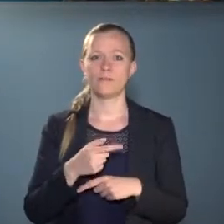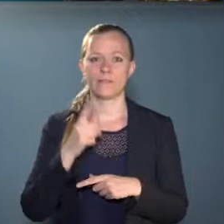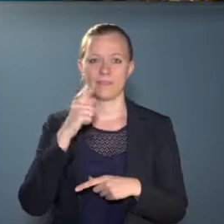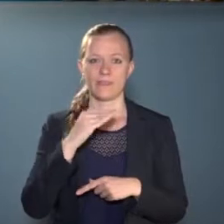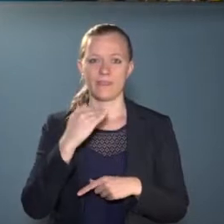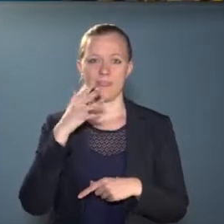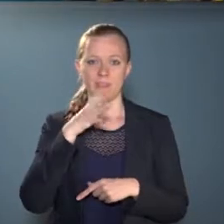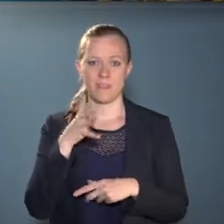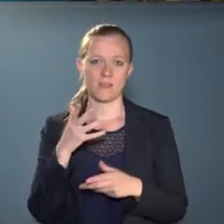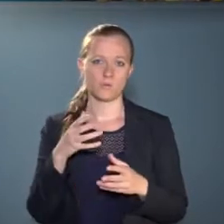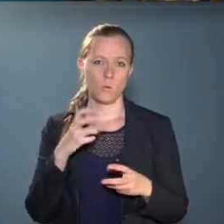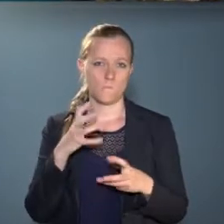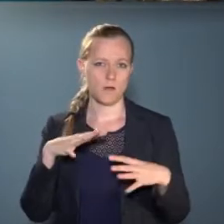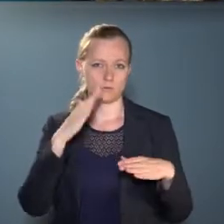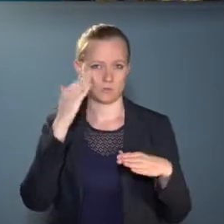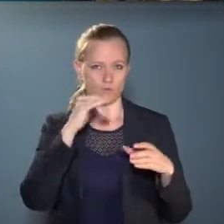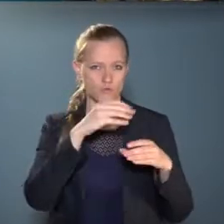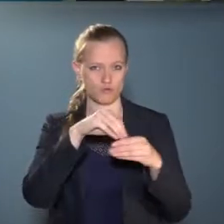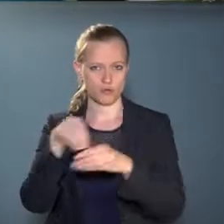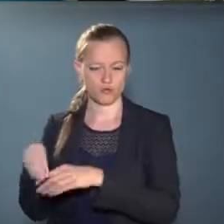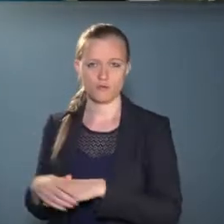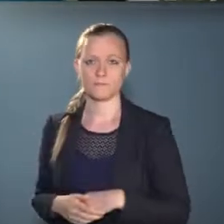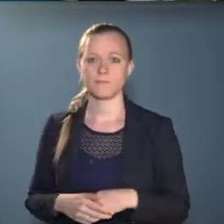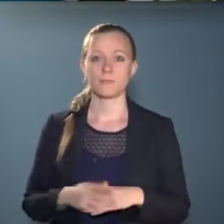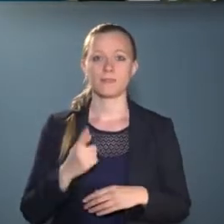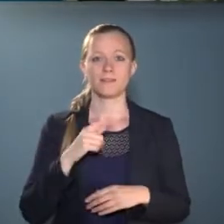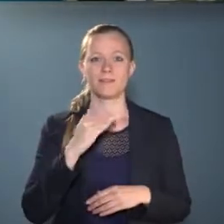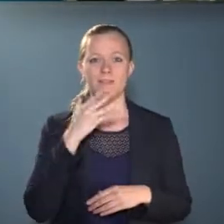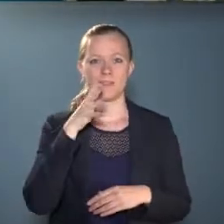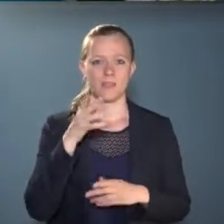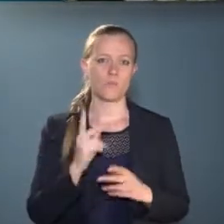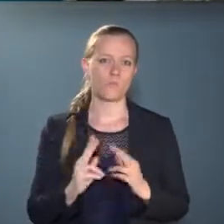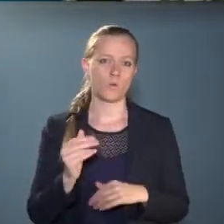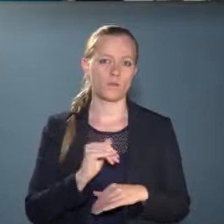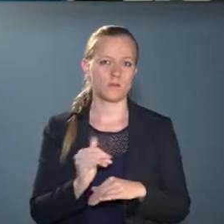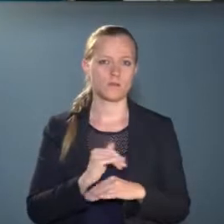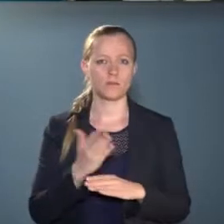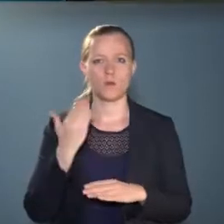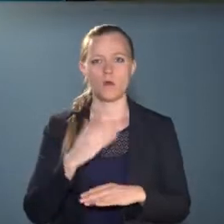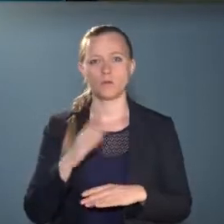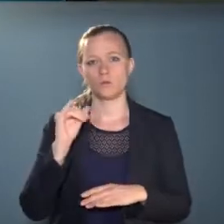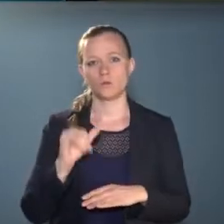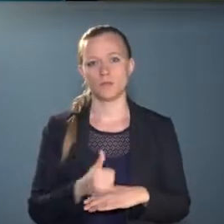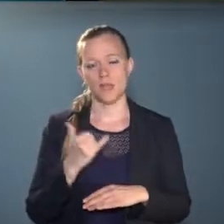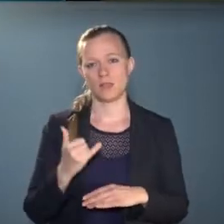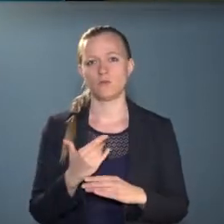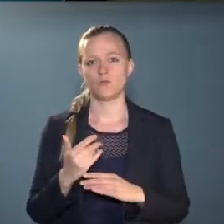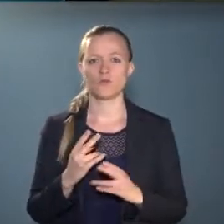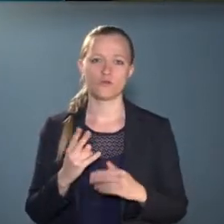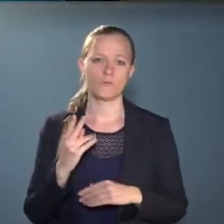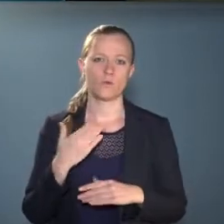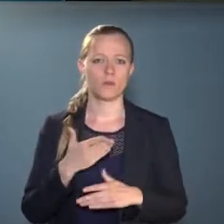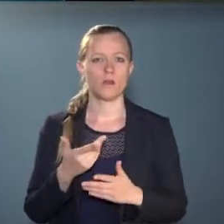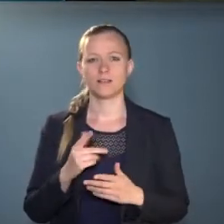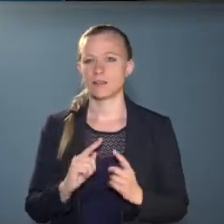terrorelhárítási központ kommandósai is. A TEK főigazgatója Hajdú János rendőrvezérőr nagy exkluzív interjút